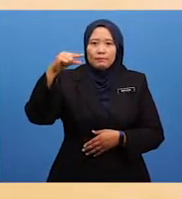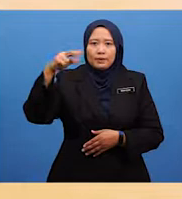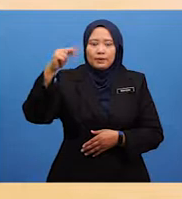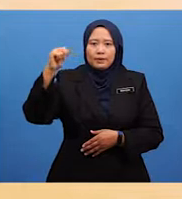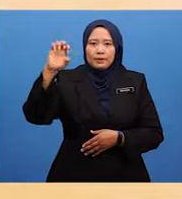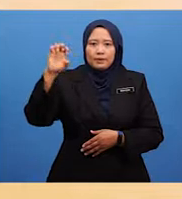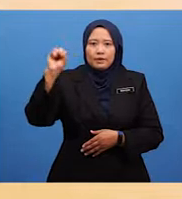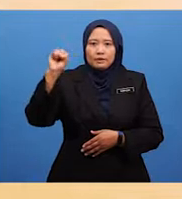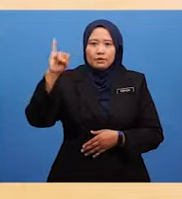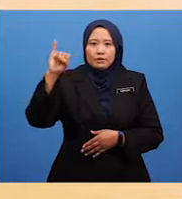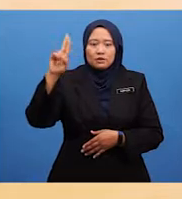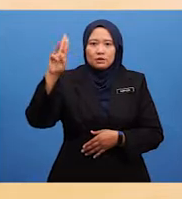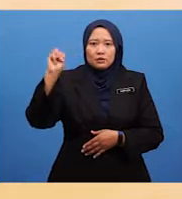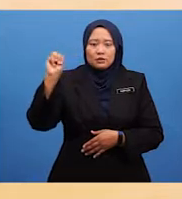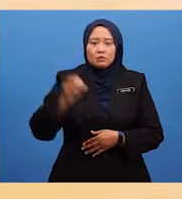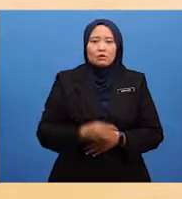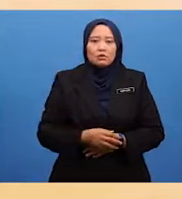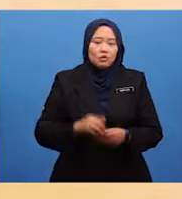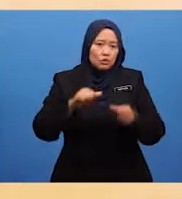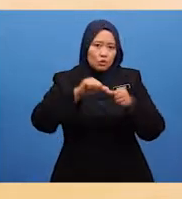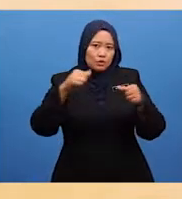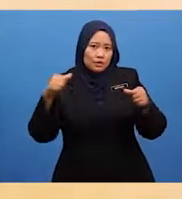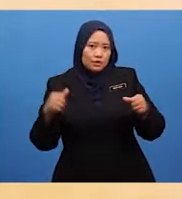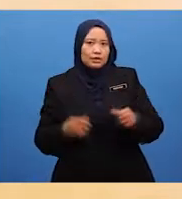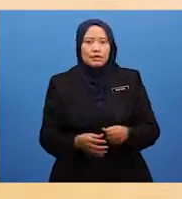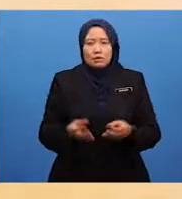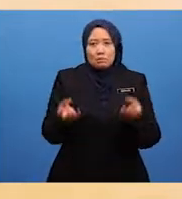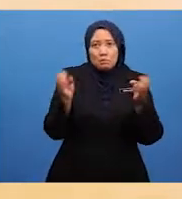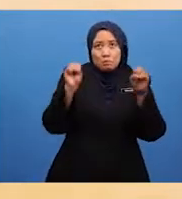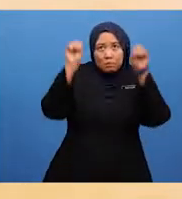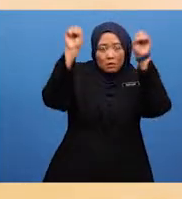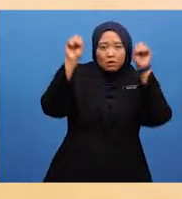mengelakkan pemberat besi daripada terlucut dari tangannya.